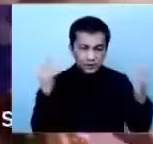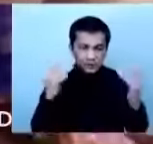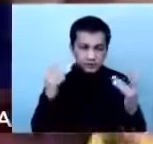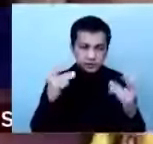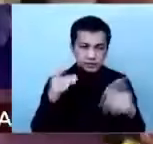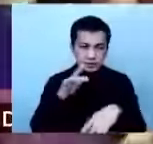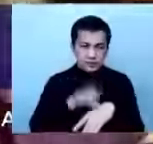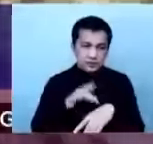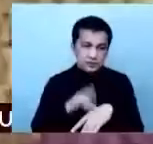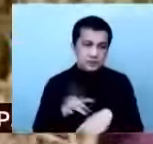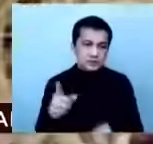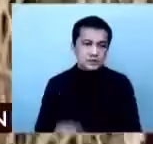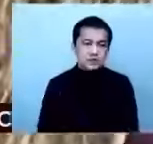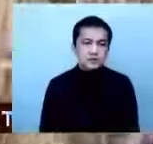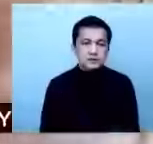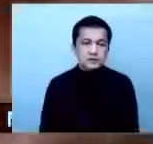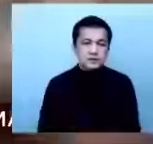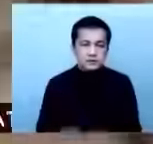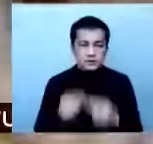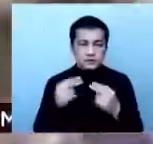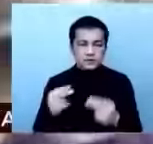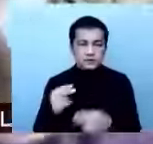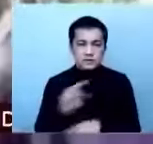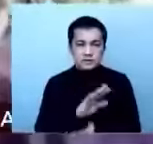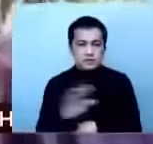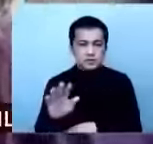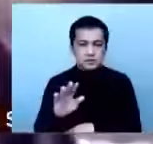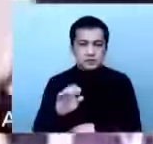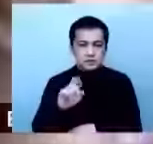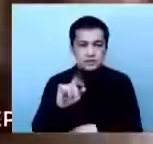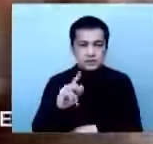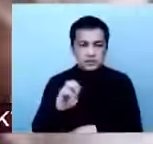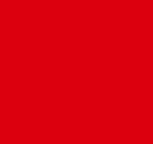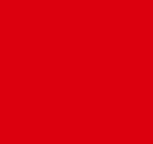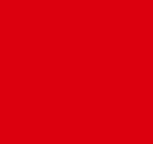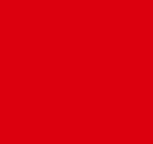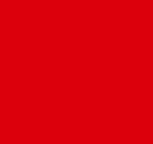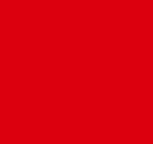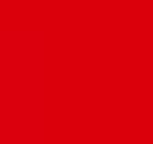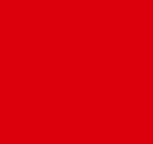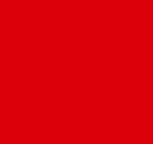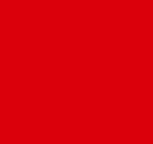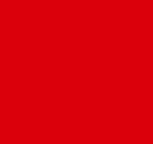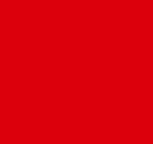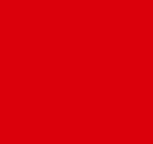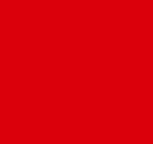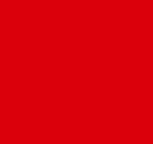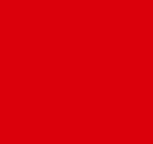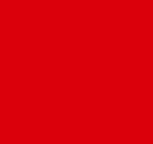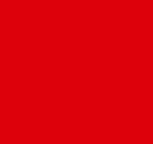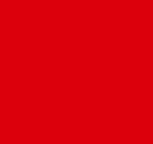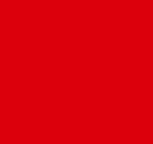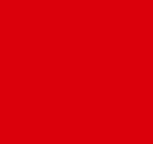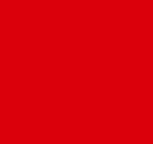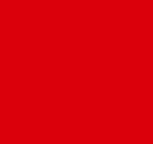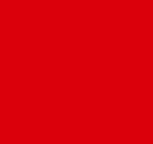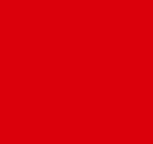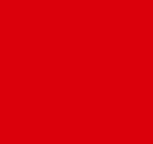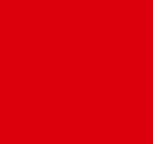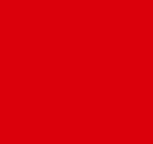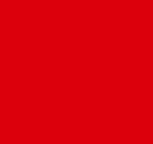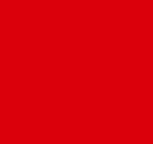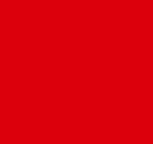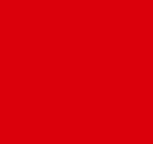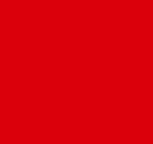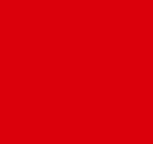sila. Nagbabalita mula sa frontline, Elaine Fulhencio, News 5. Mga kapatid, Ed Lingaw po, maging maalam